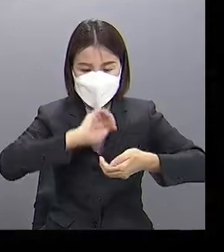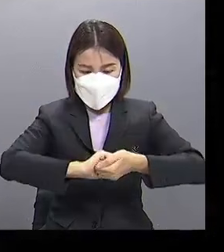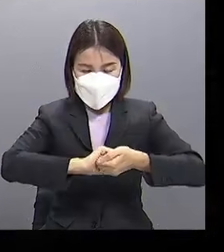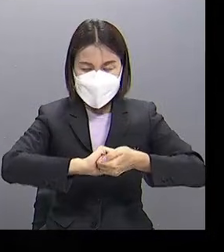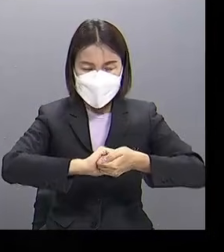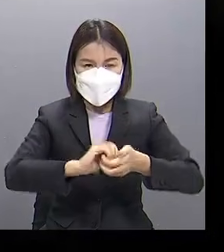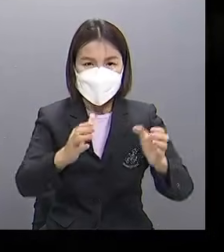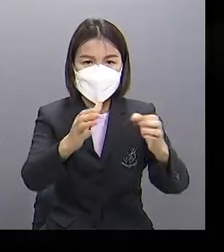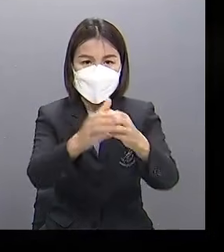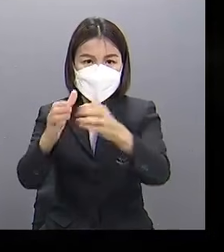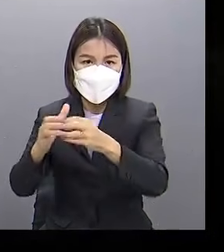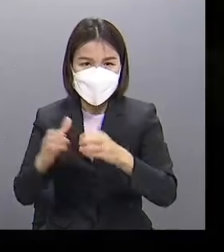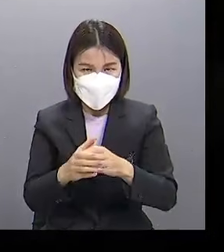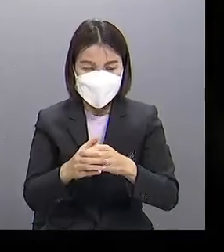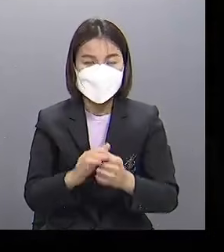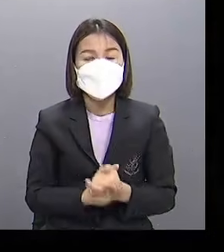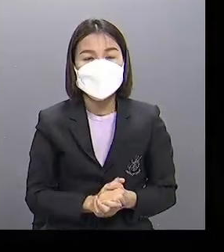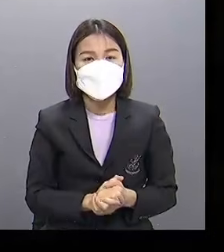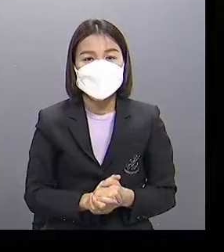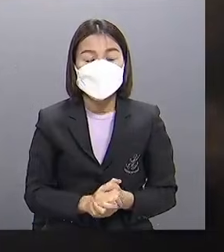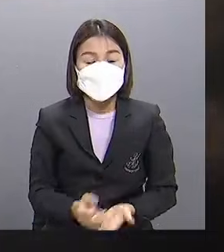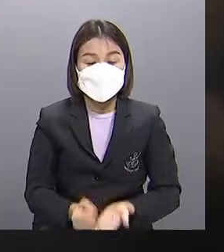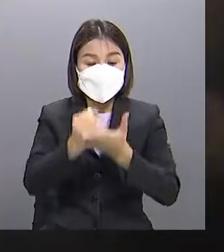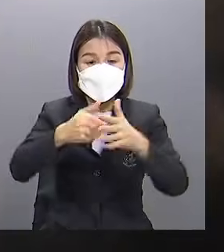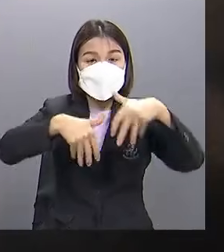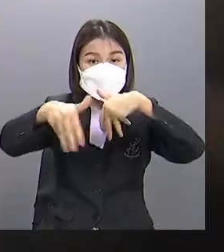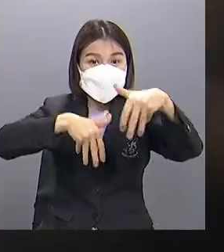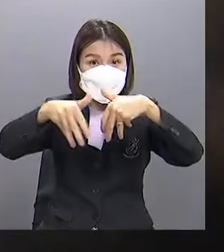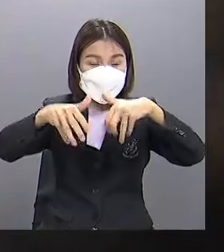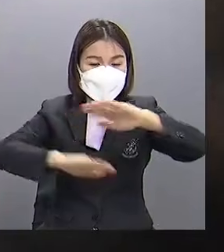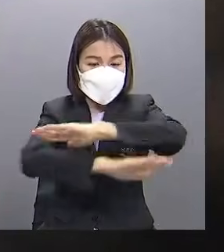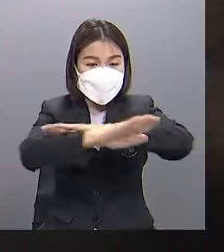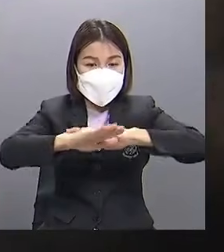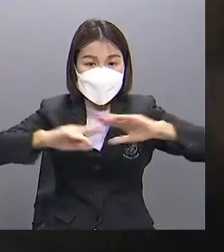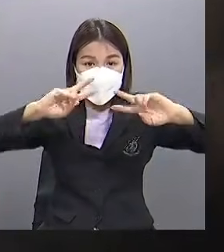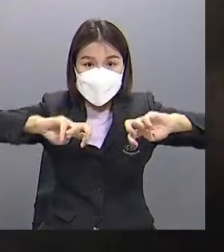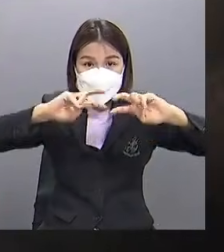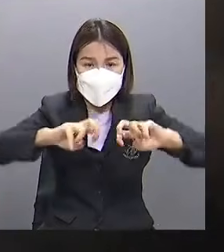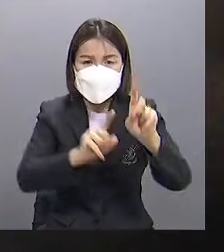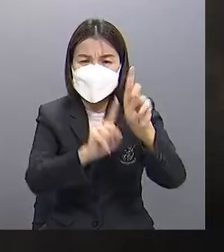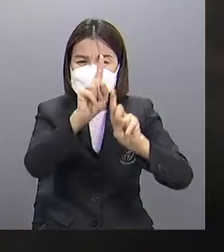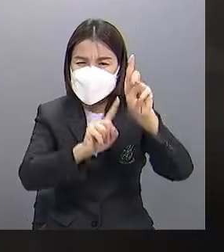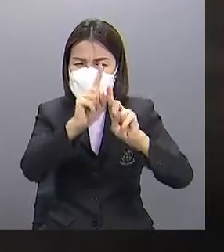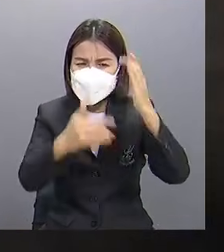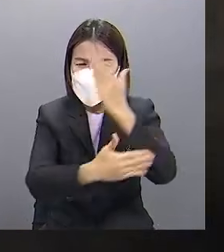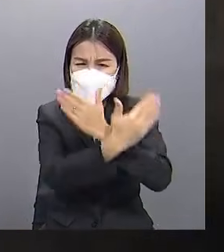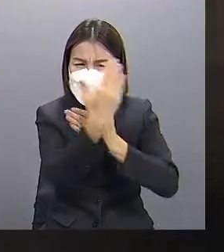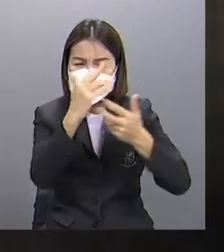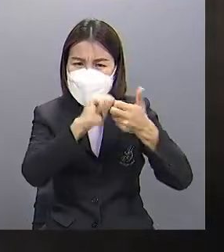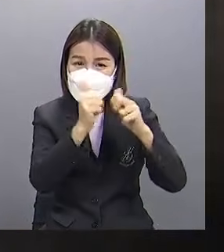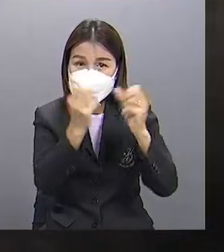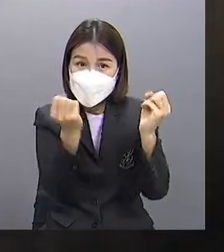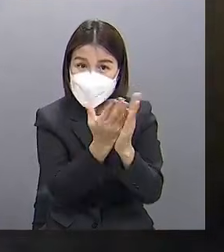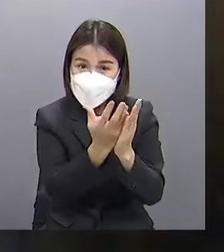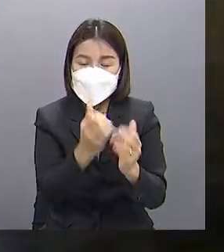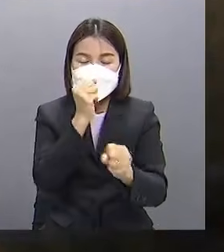ที่เกี่ยวข้องให้ชุมชนเป็นฐานวิเคราะห์ประเมินความเสี่ยงจัดทำข้อมูลแผนที่ชุมชน